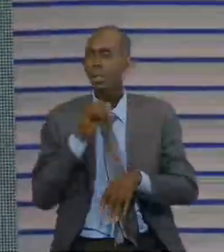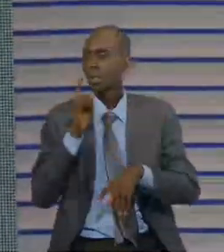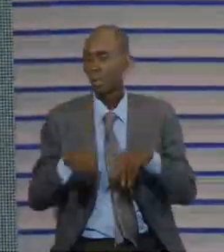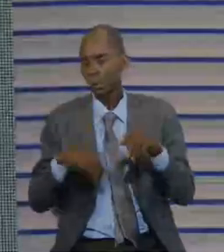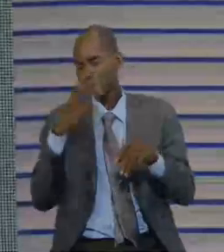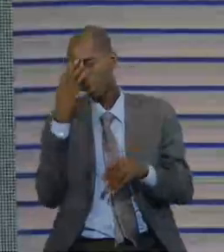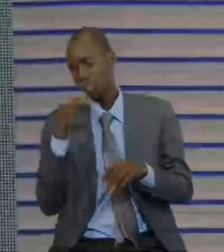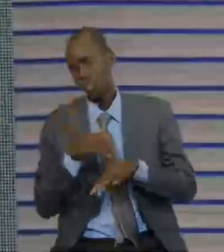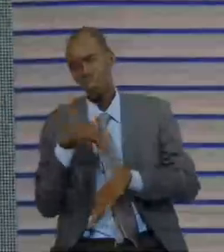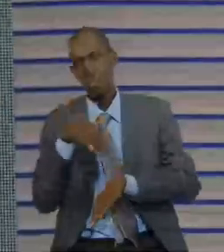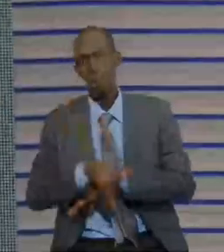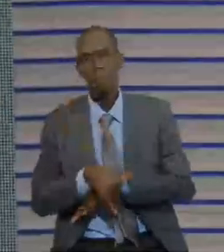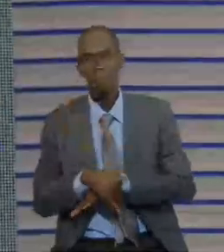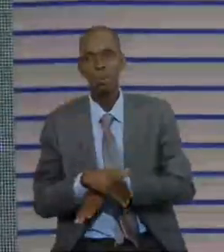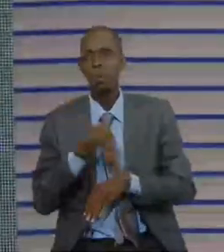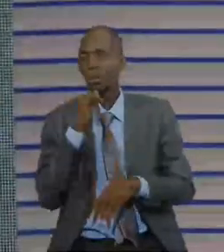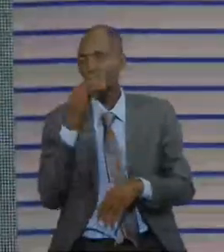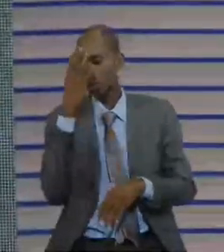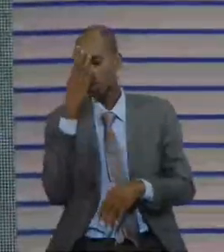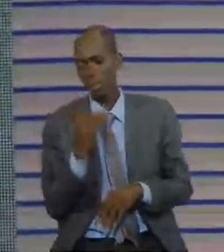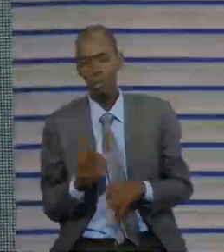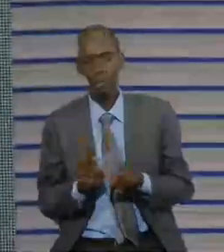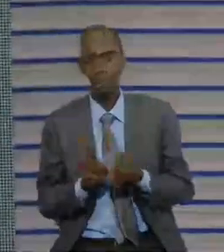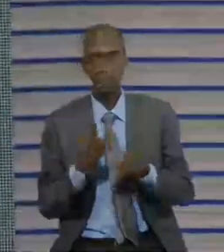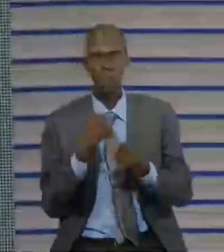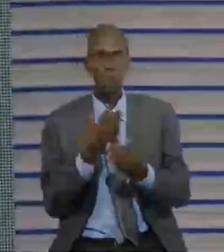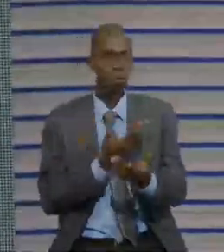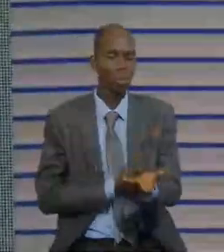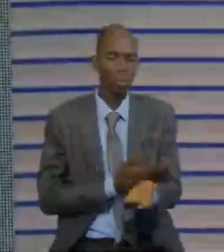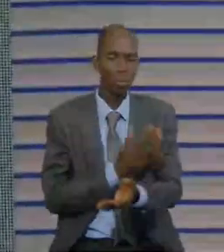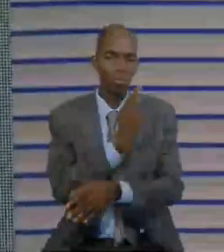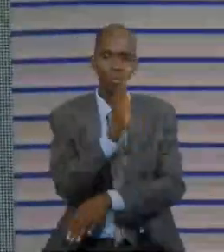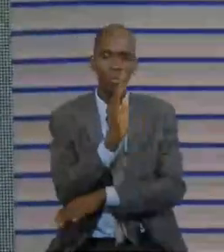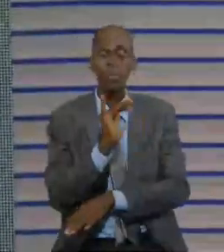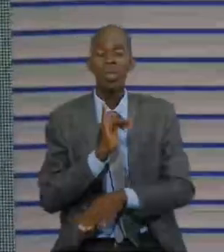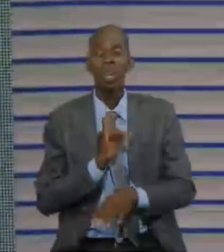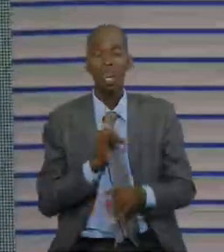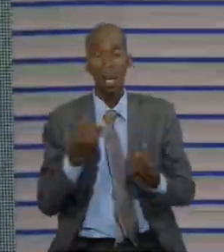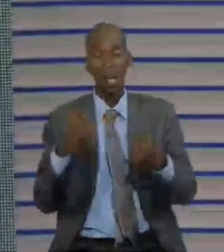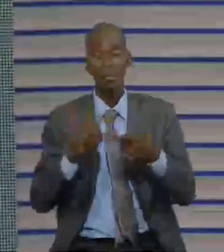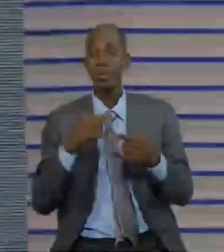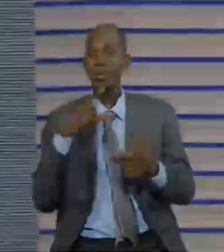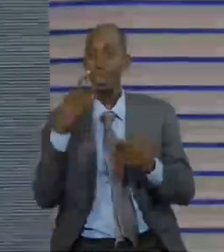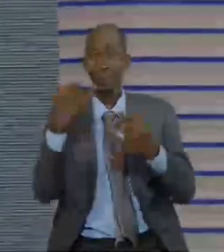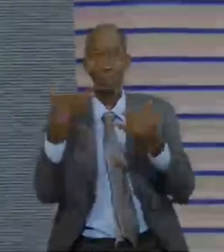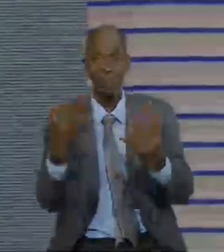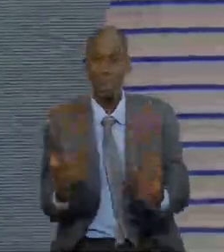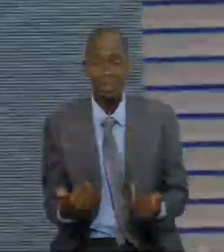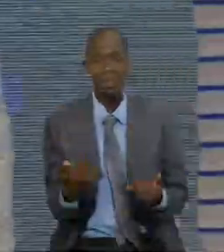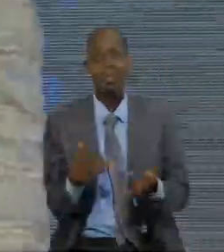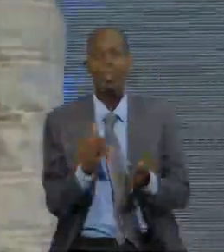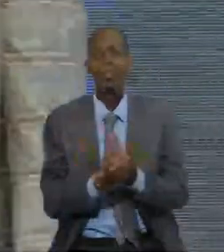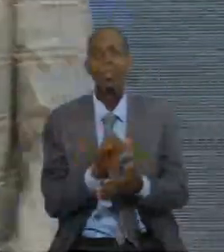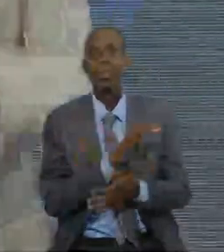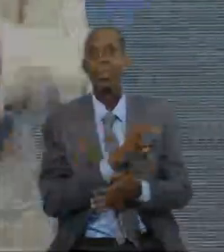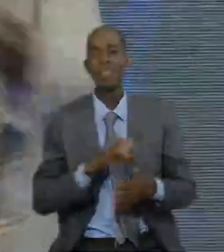n'arrives pas à dormir la nuit tu n'arrives pas à dormir dans la journée je viens te dire si ce soir